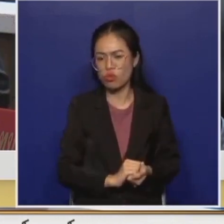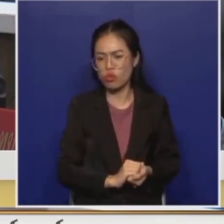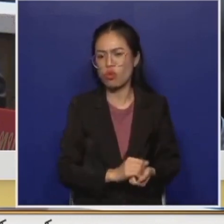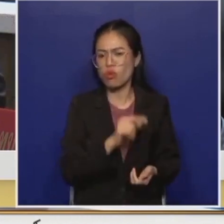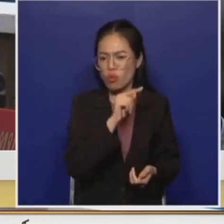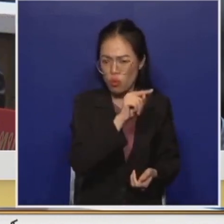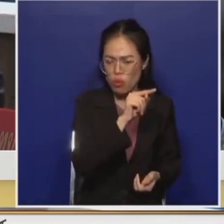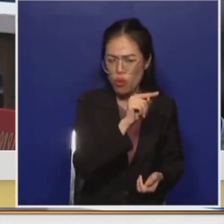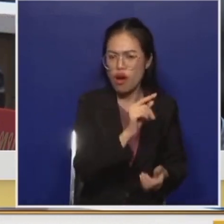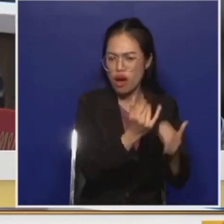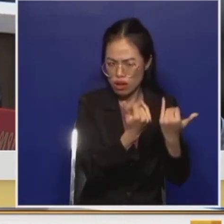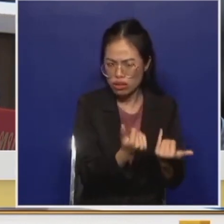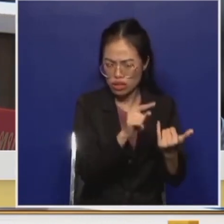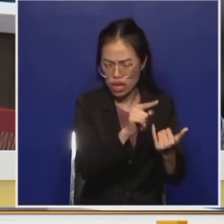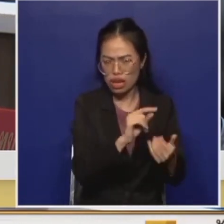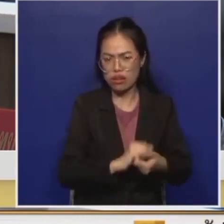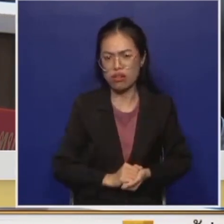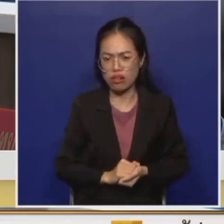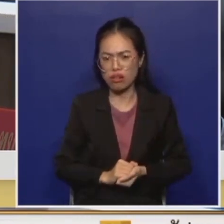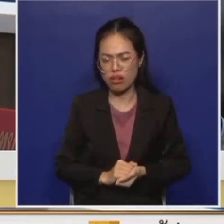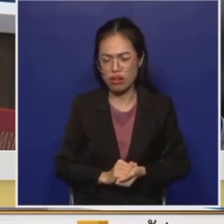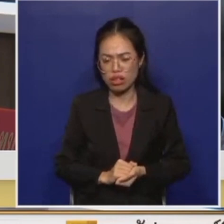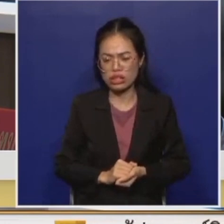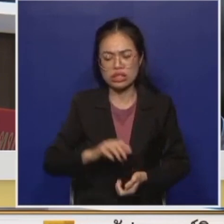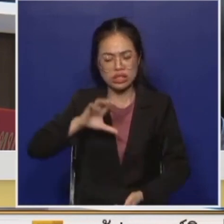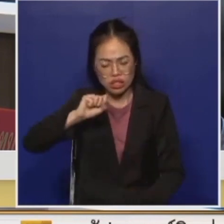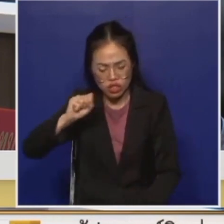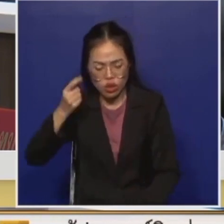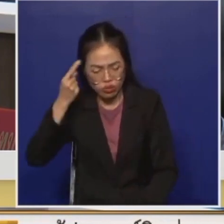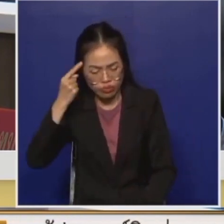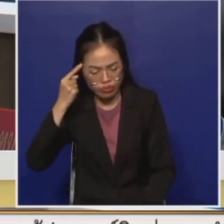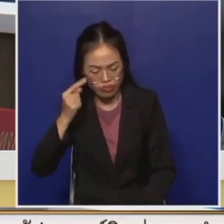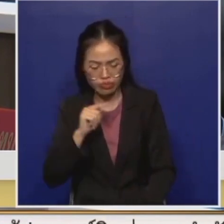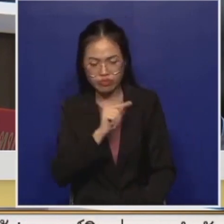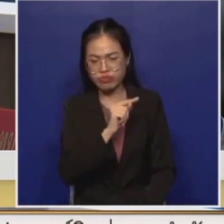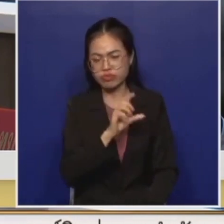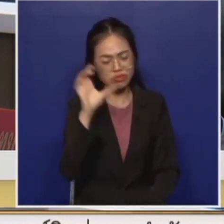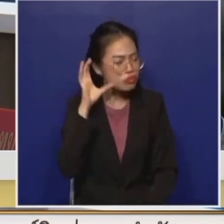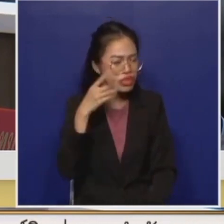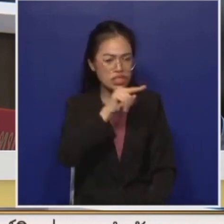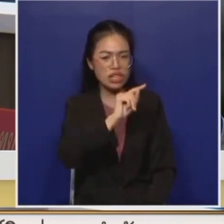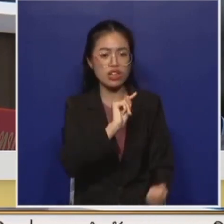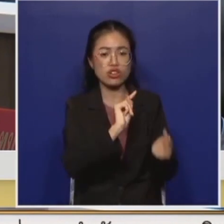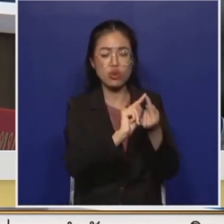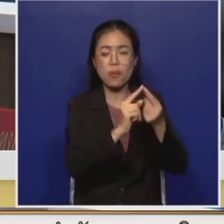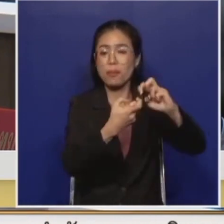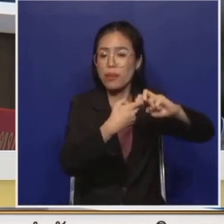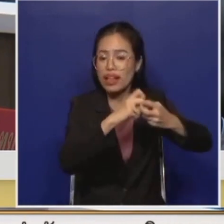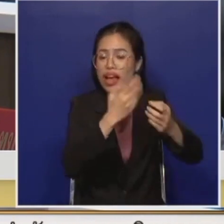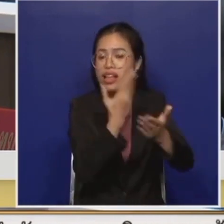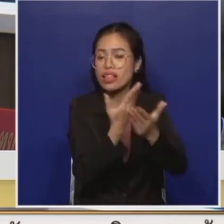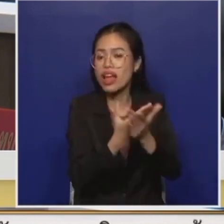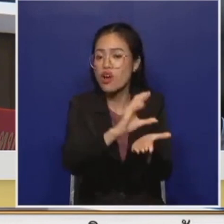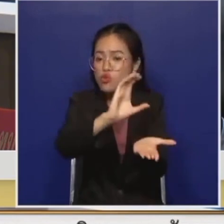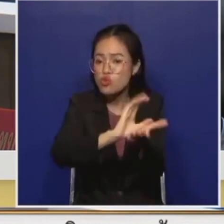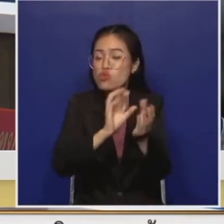ทจะรับความไมวางใจจากสภายอยนี้ประเด็นหุกเงินครู เมื่อปธีแล้ผมให้พี่ปลายไปแล้ว